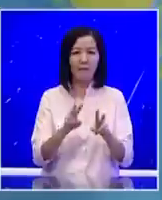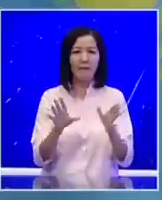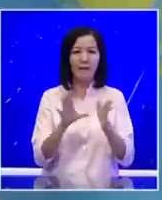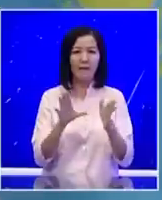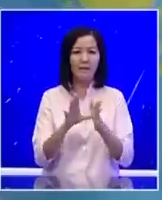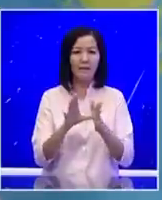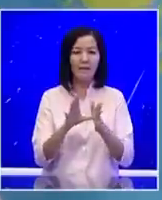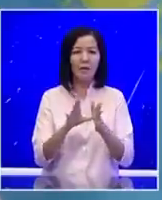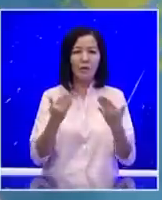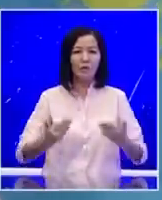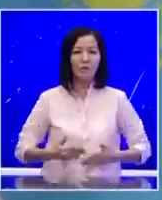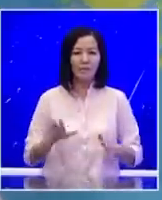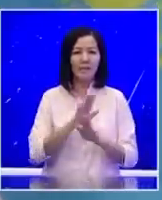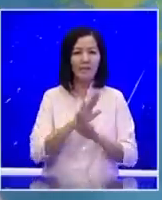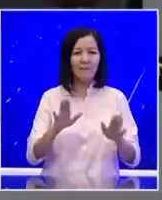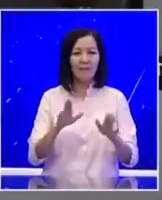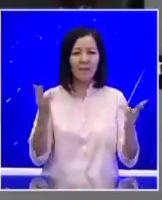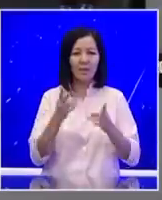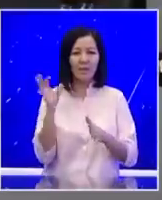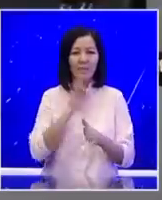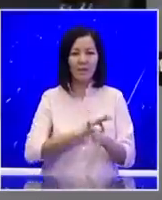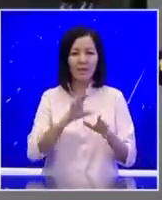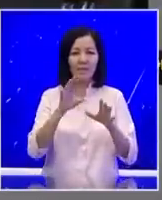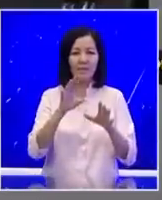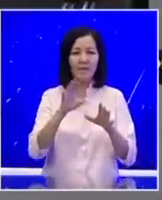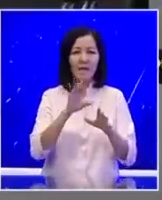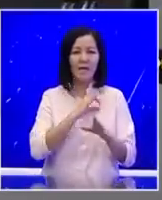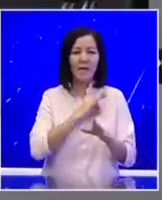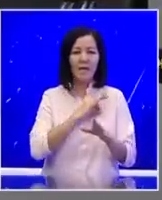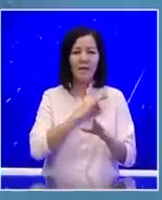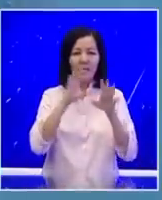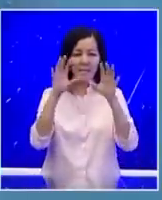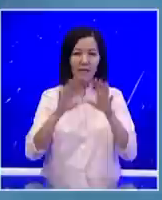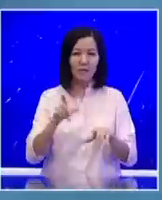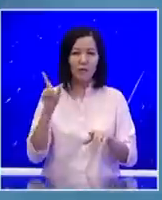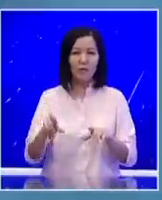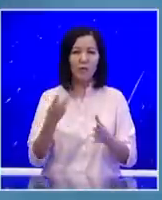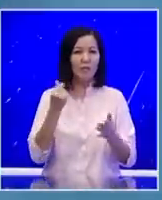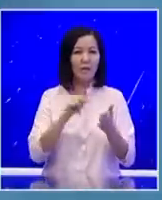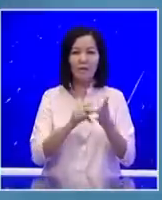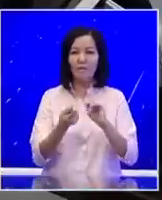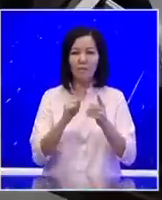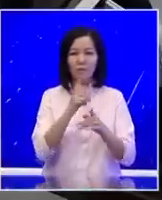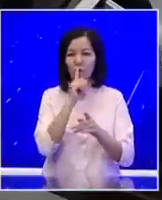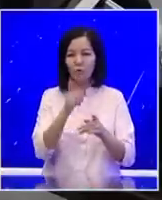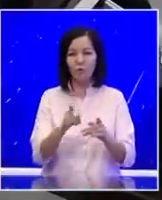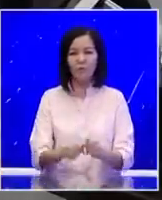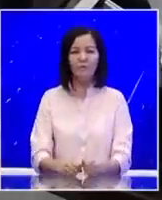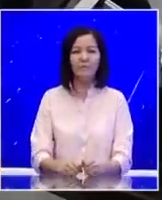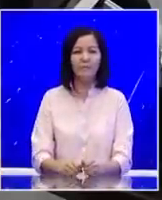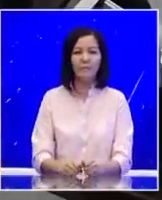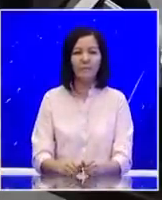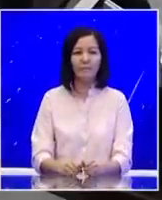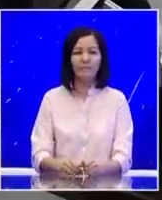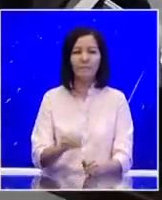Ал электр энергиясын тұрмыстық емес қажеттіліктерге пайдаланатын заңды тұлғалар үшін тариф өзгерген жоқ.